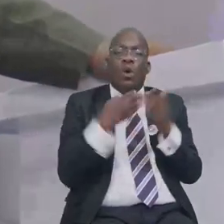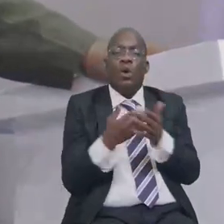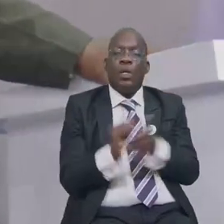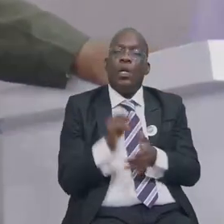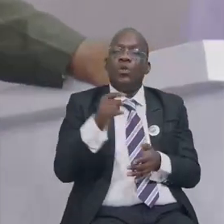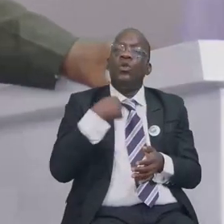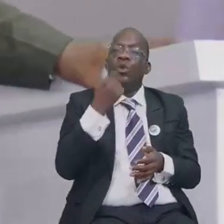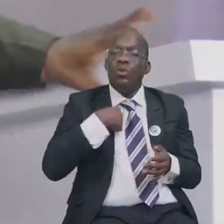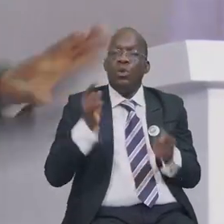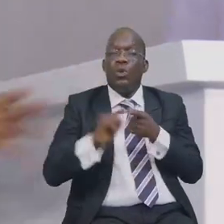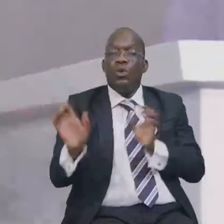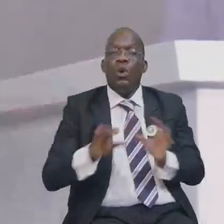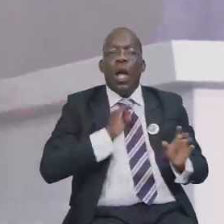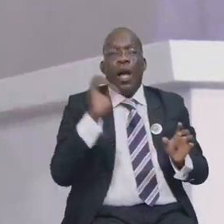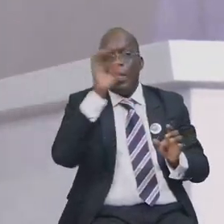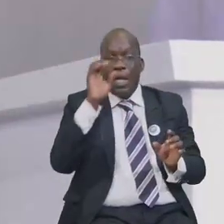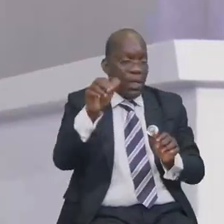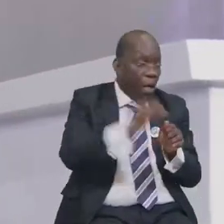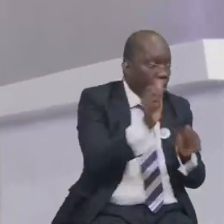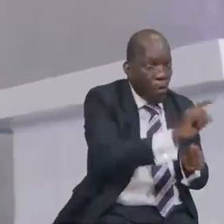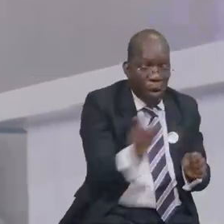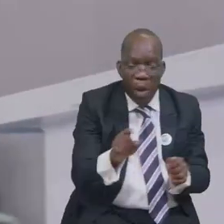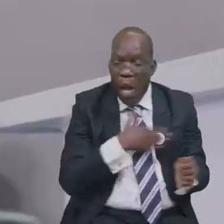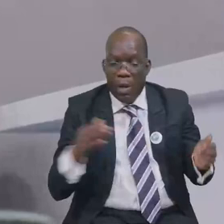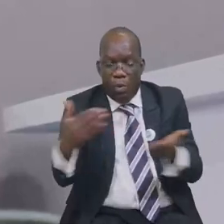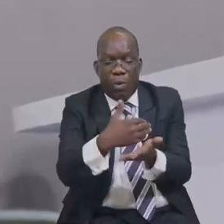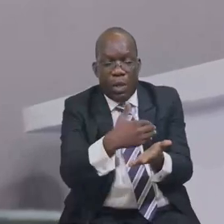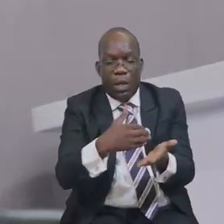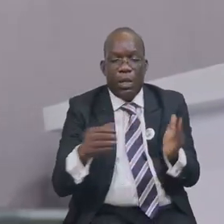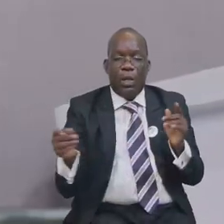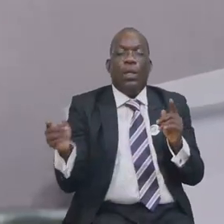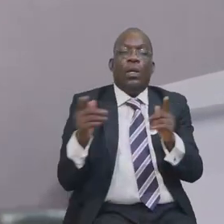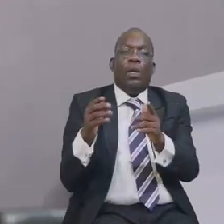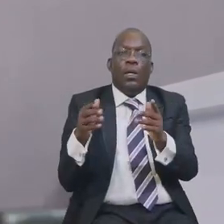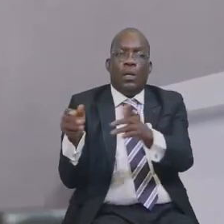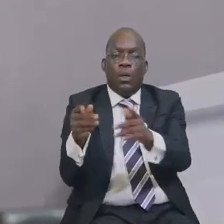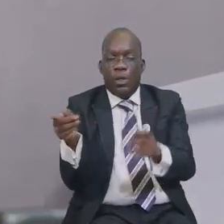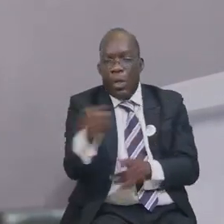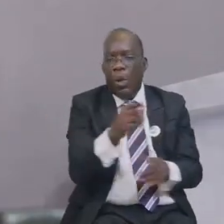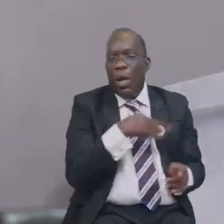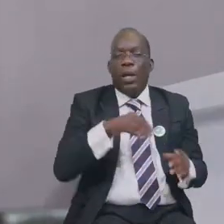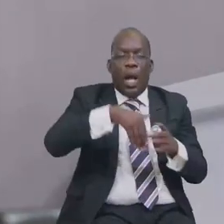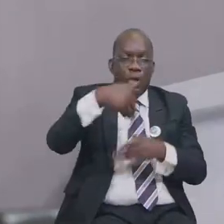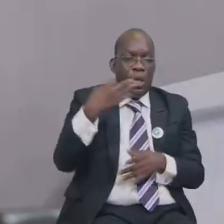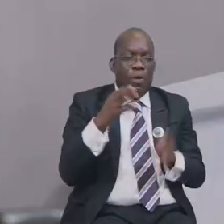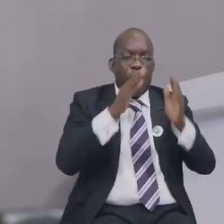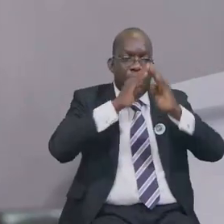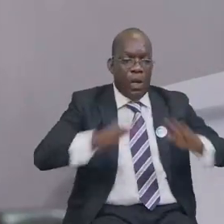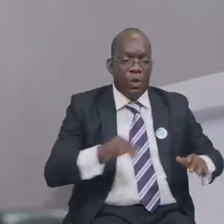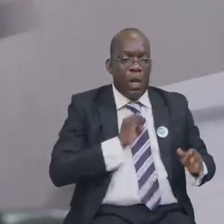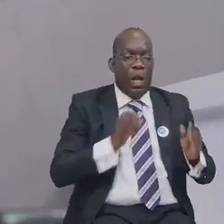J'ai regardé les coins et j'ai ramassé tout au dehors et derrière la cour et j'ai brûlé tout.